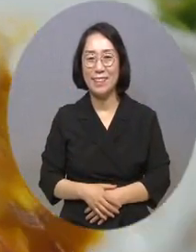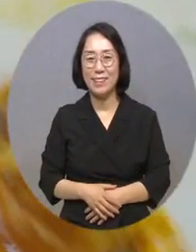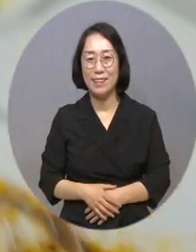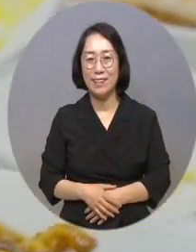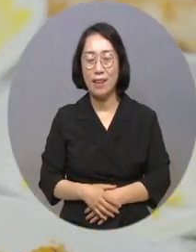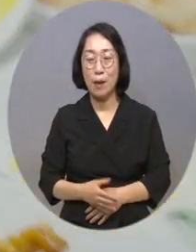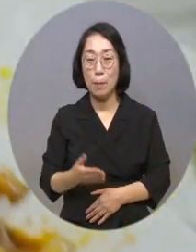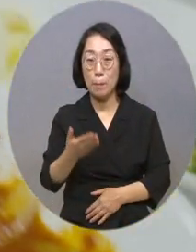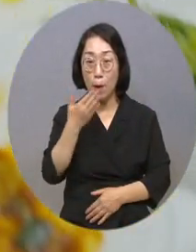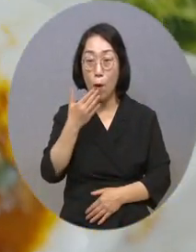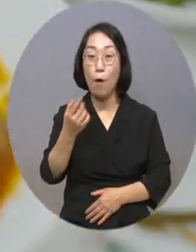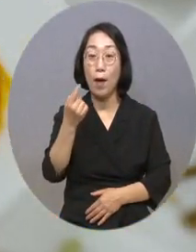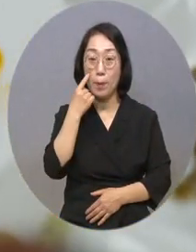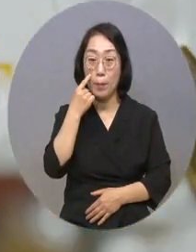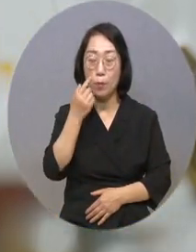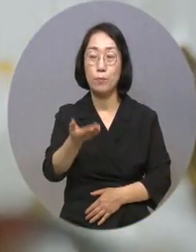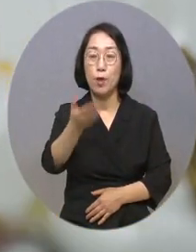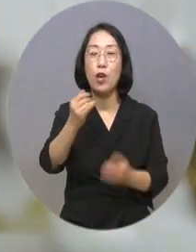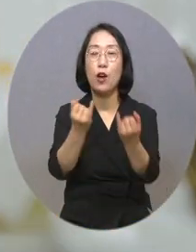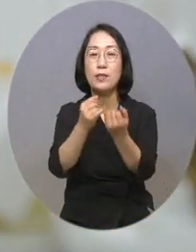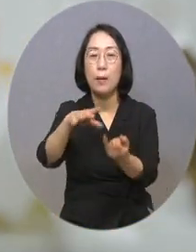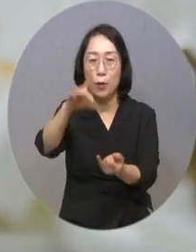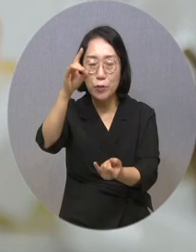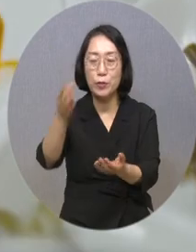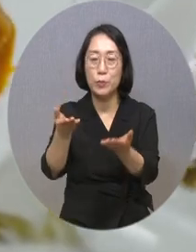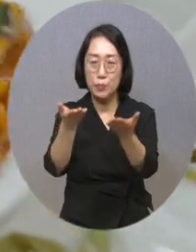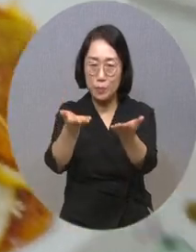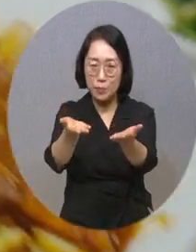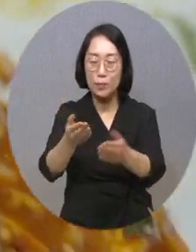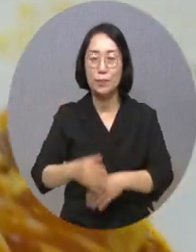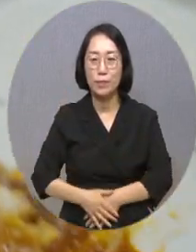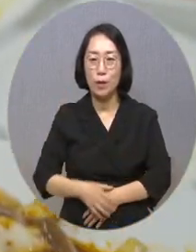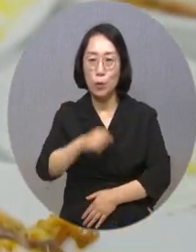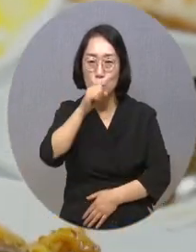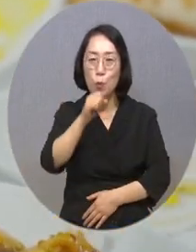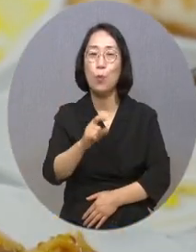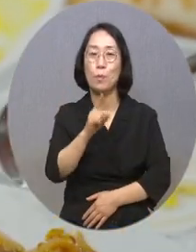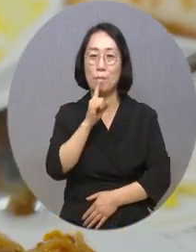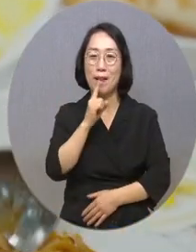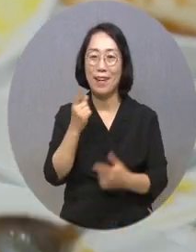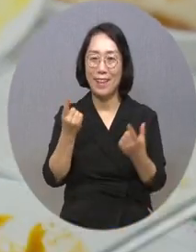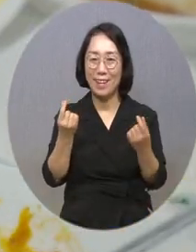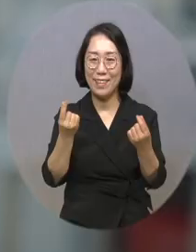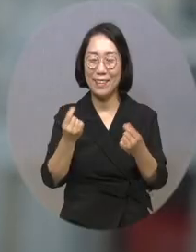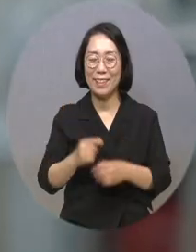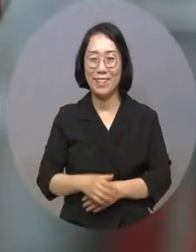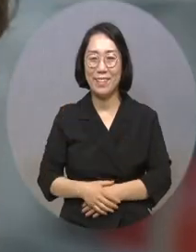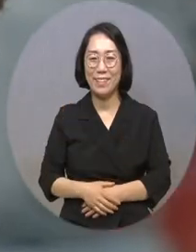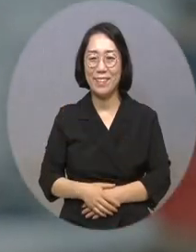자, 그러면 자, 떠서 먹어보겠습니다. 형, 레이디 퍼스트. 어, 맞아. 어, 맞아, 맞아. 좋은 말이다.